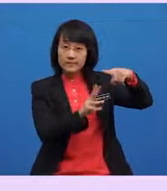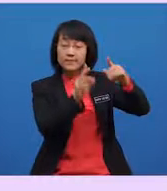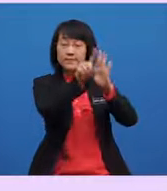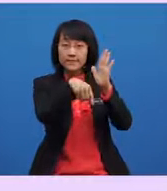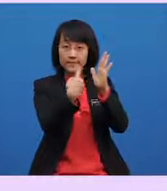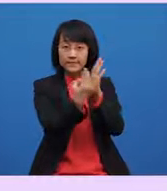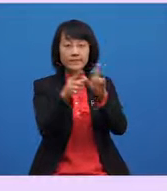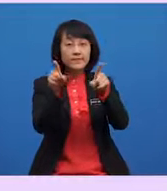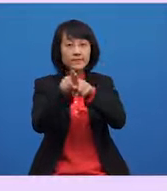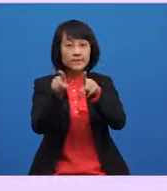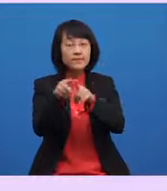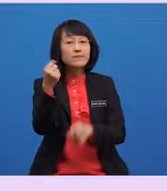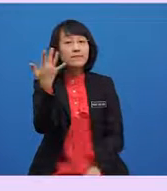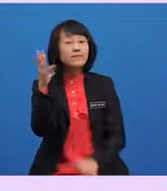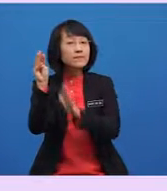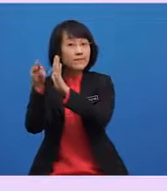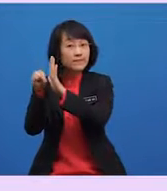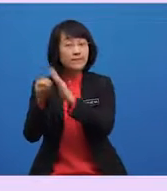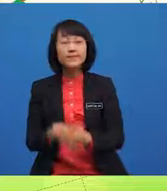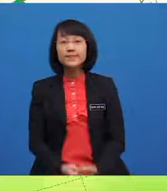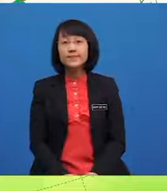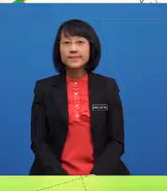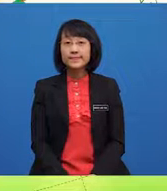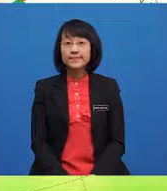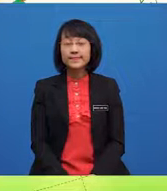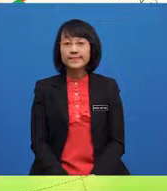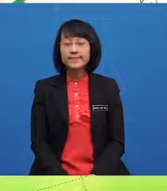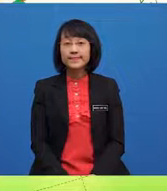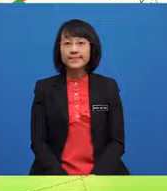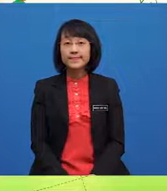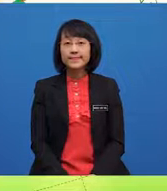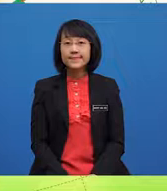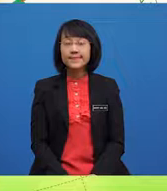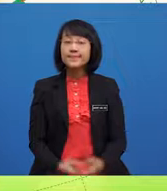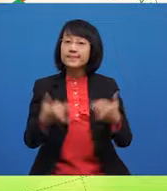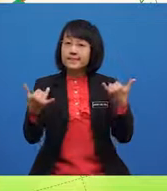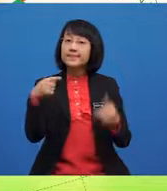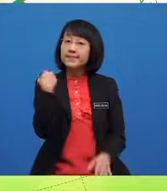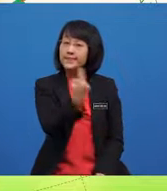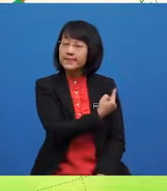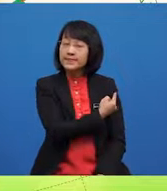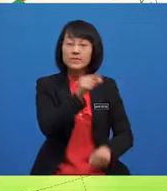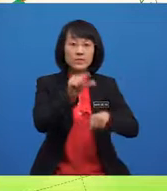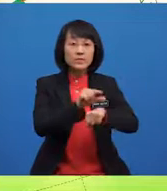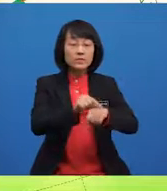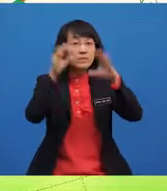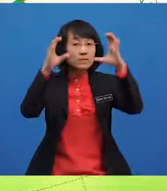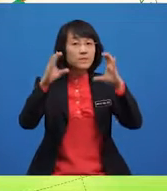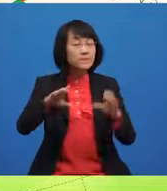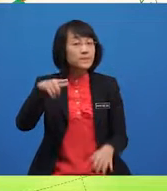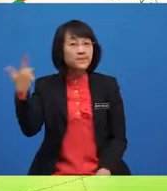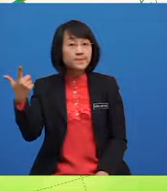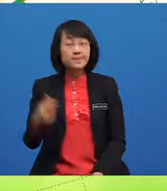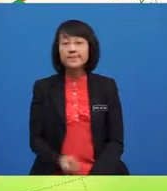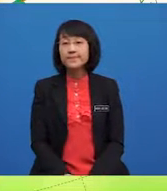5/6 jam sama dengan berapa minit? Kali ini, kita menggunakan kaedah yang berbeza.